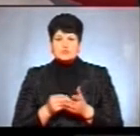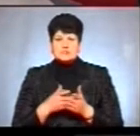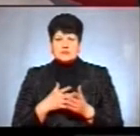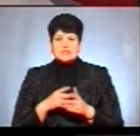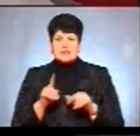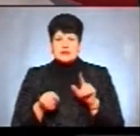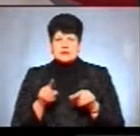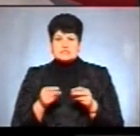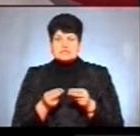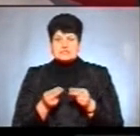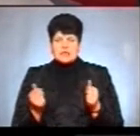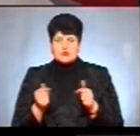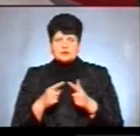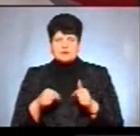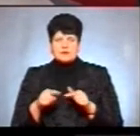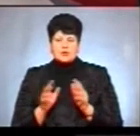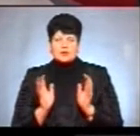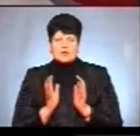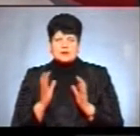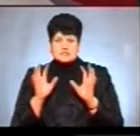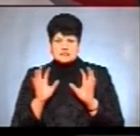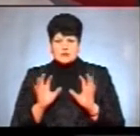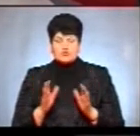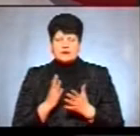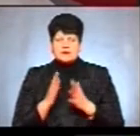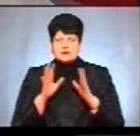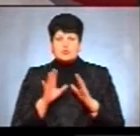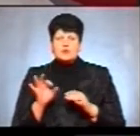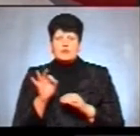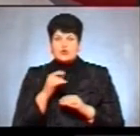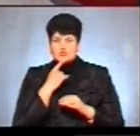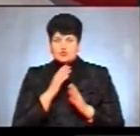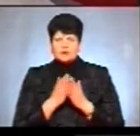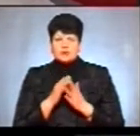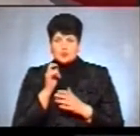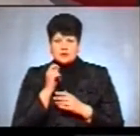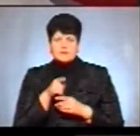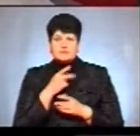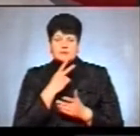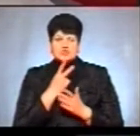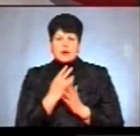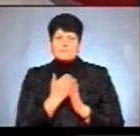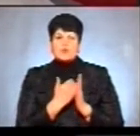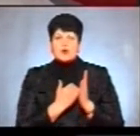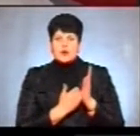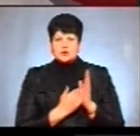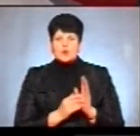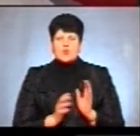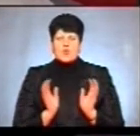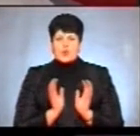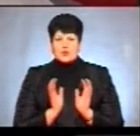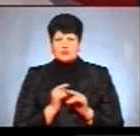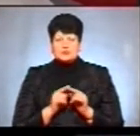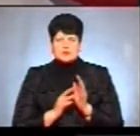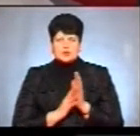зникаючі види, які охороняються законом. Є закон про Червону книгу України. Він передбачає порядок охорони цих рослин,